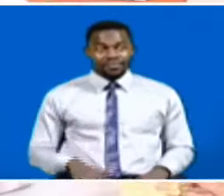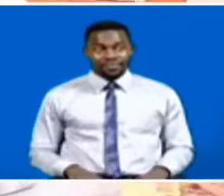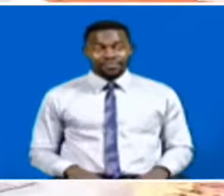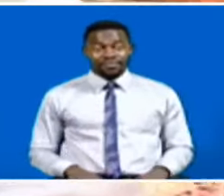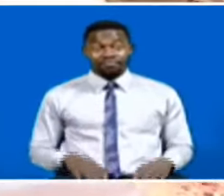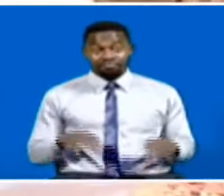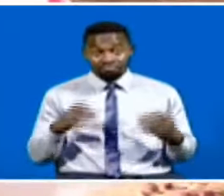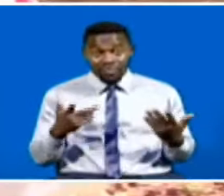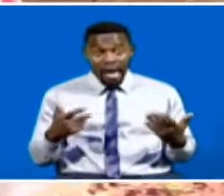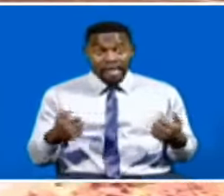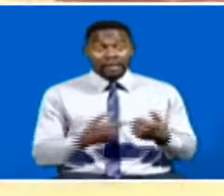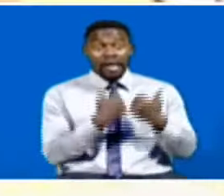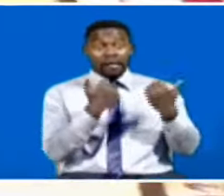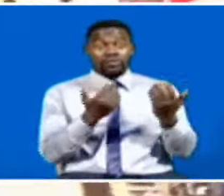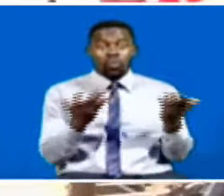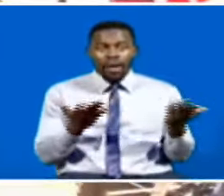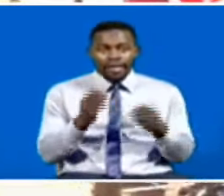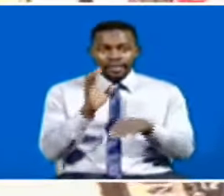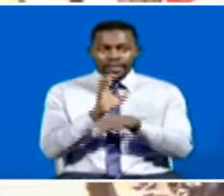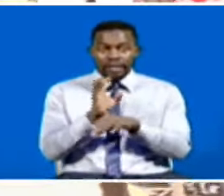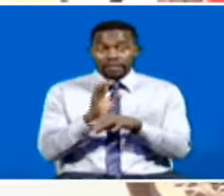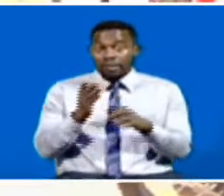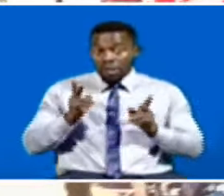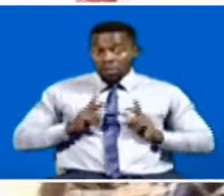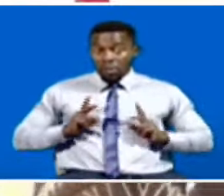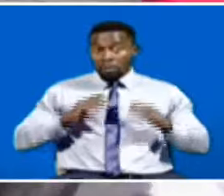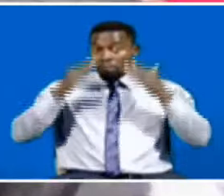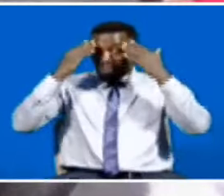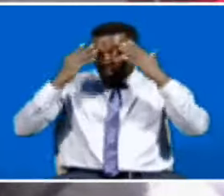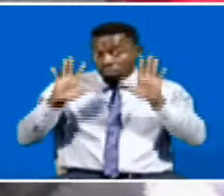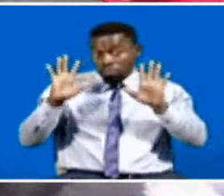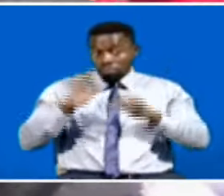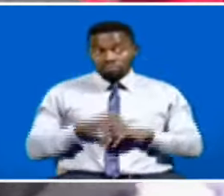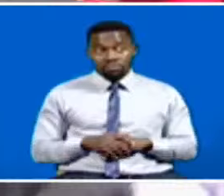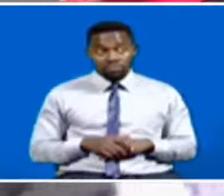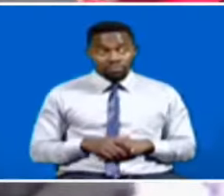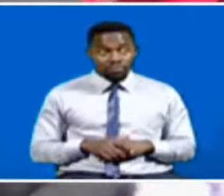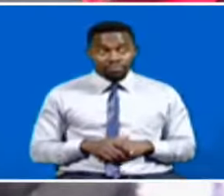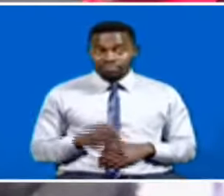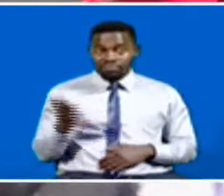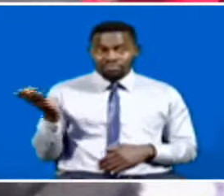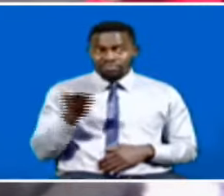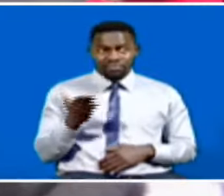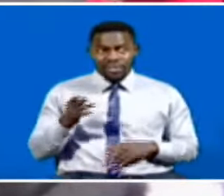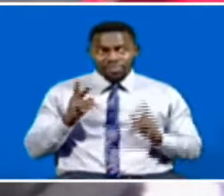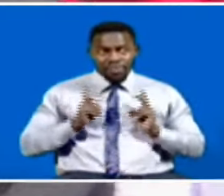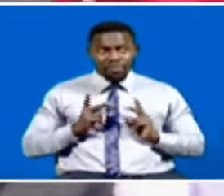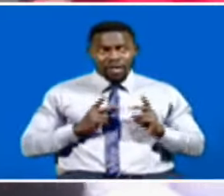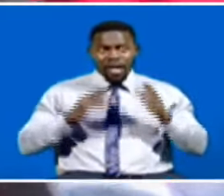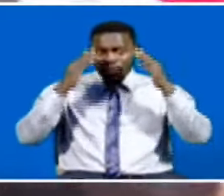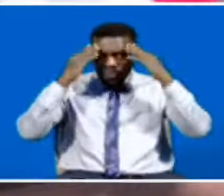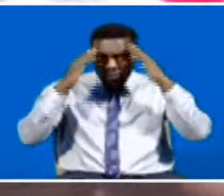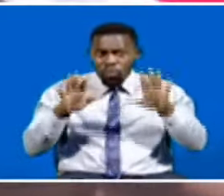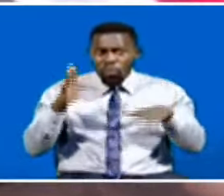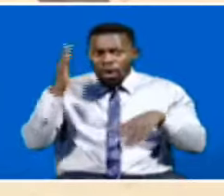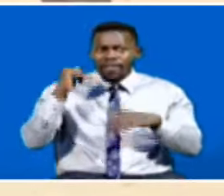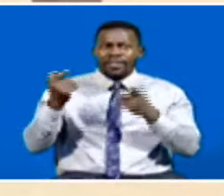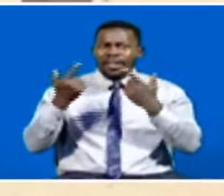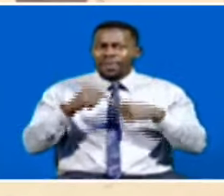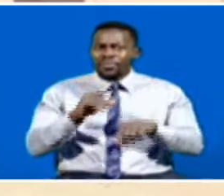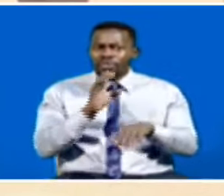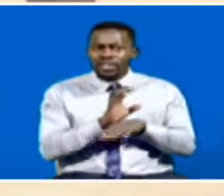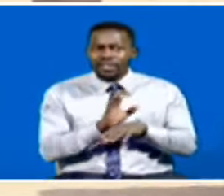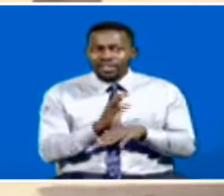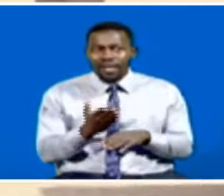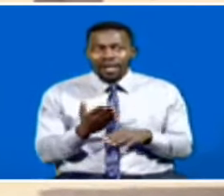Alivamiwa kanisani na watu wasiojulikana kulingana naye. Iwe rugaling haina property among the enemies.